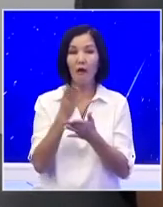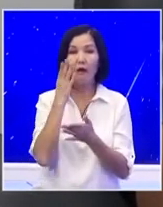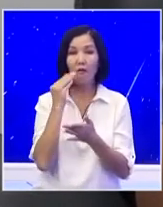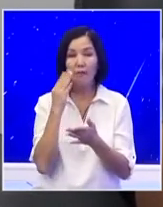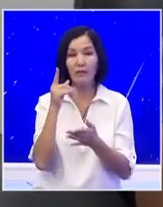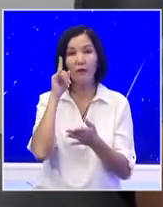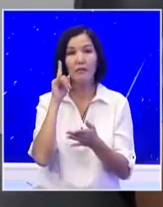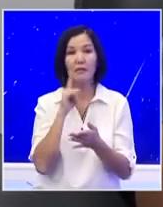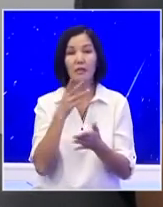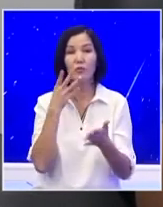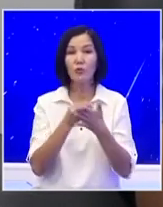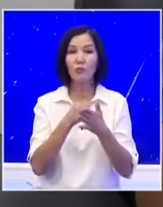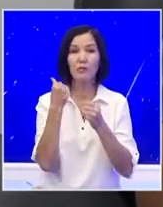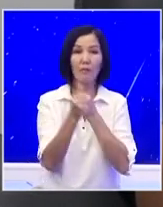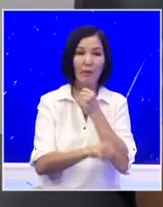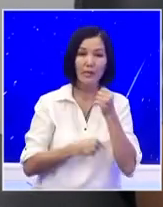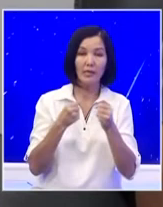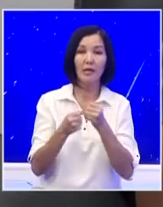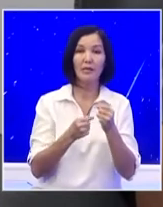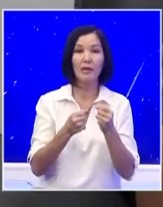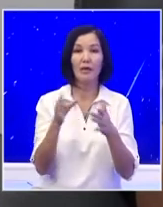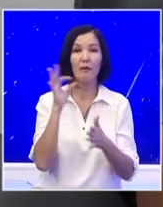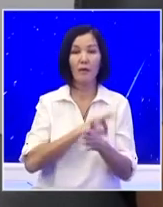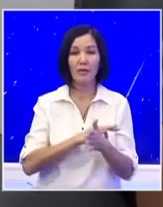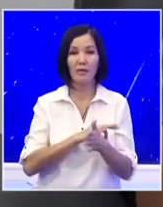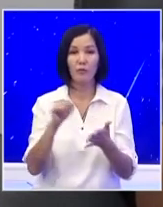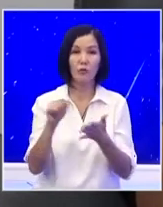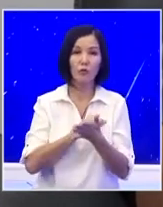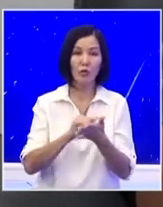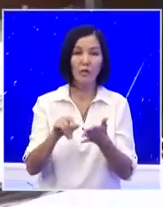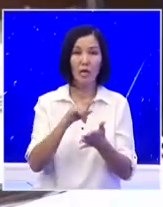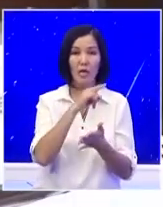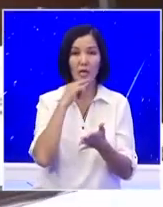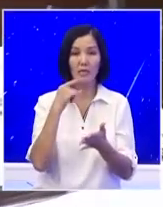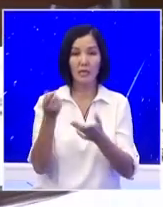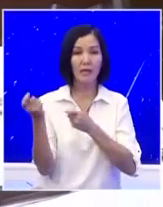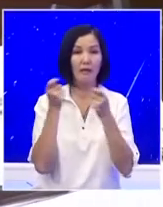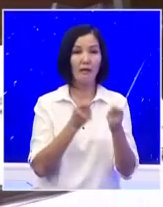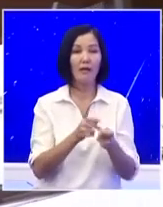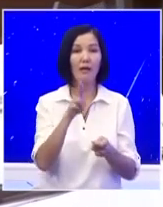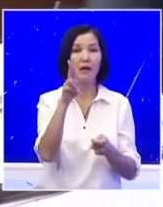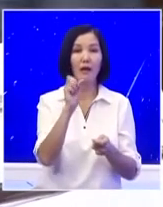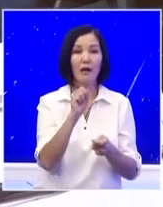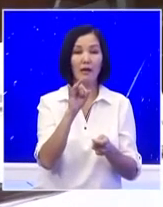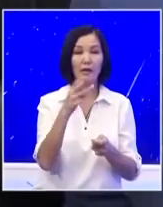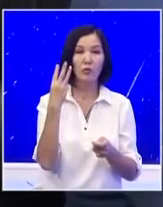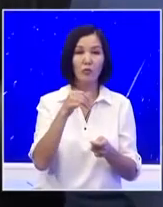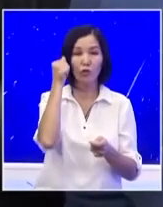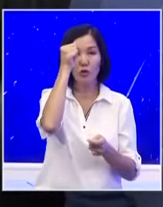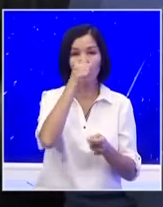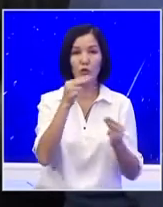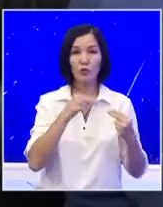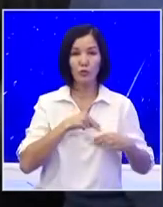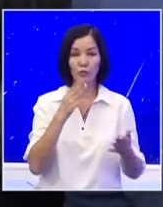Осы темір сататын сертификаты бар Россияның арматурасы. Қайрат Керейев құрылыс саласында 30 жылдан астам